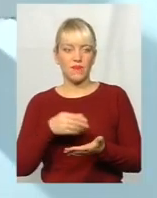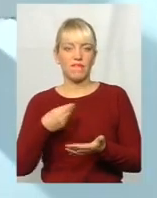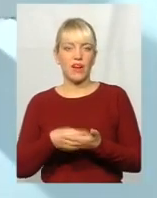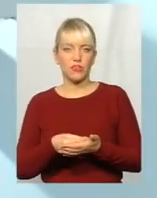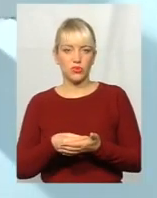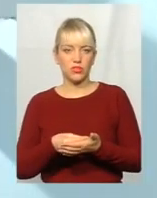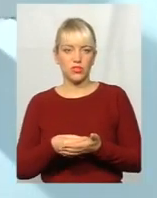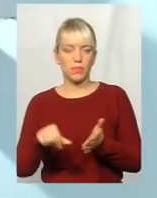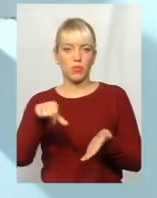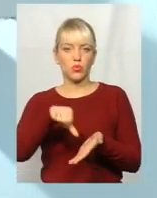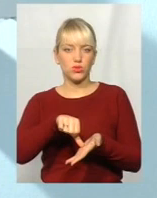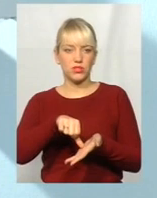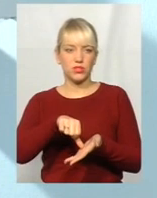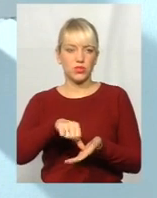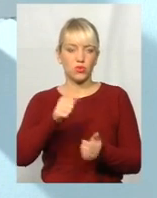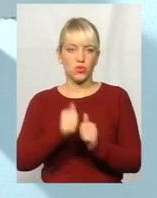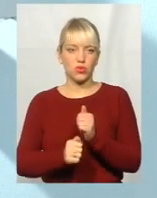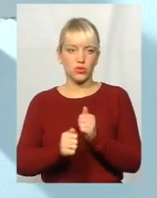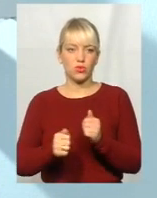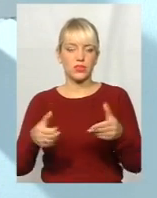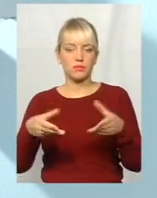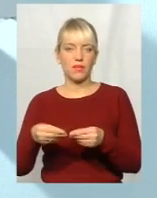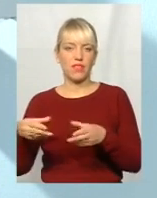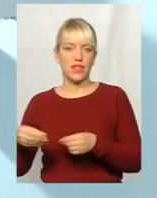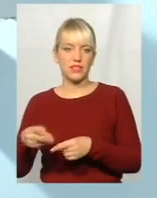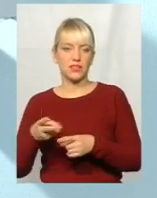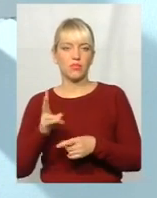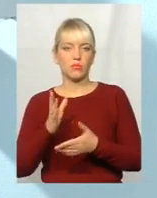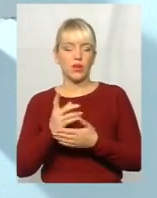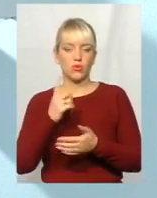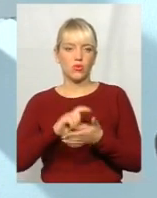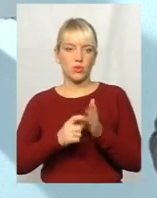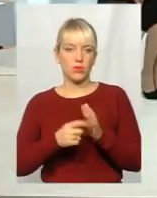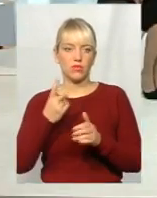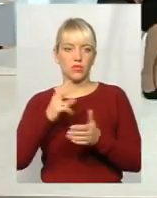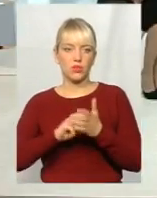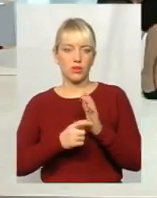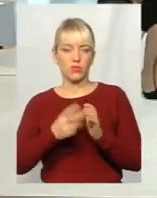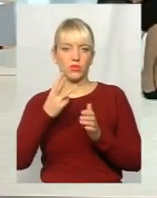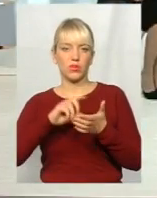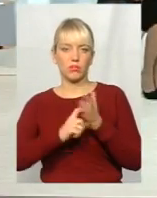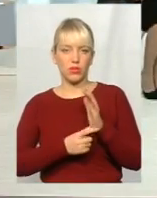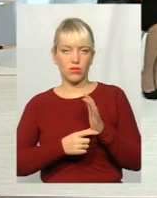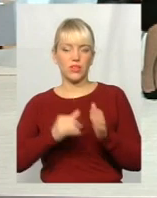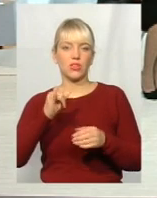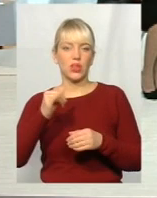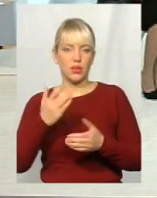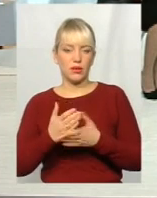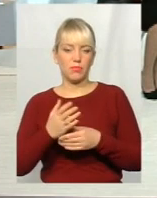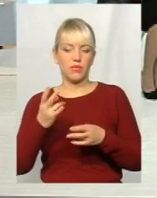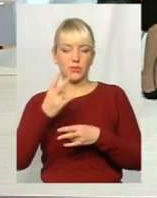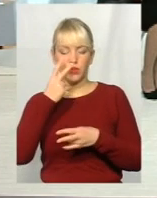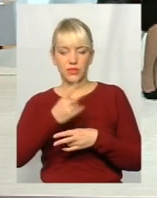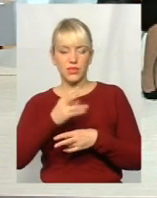вартості участі кожного співвласника, який має однокімнатну, двокімнатну, трикімнатну квартиру. Вони можуть подивитися